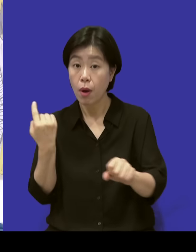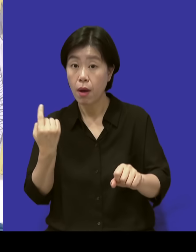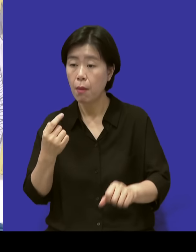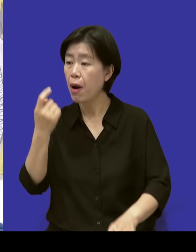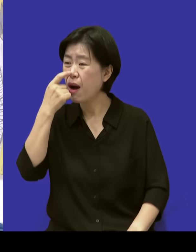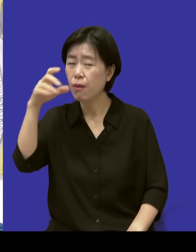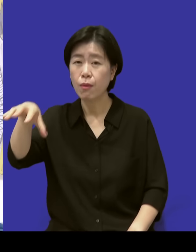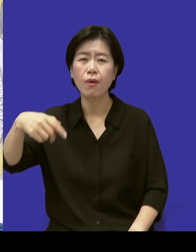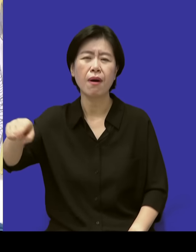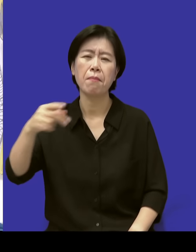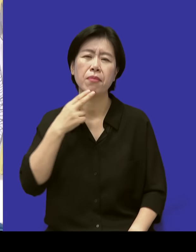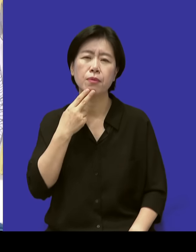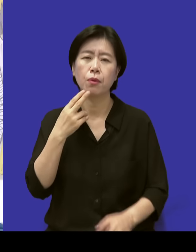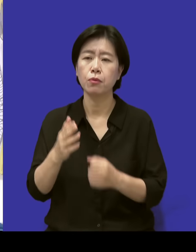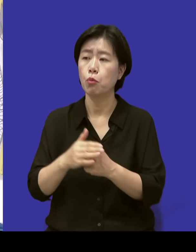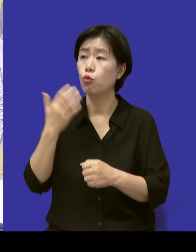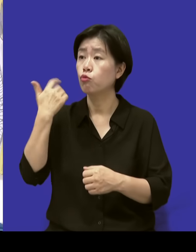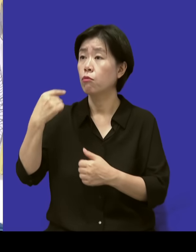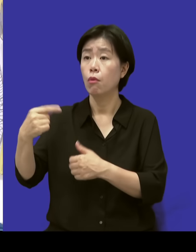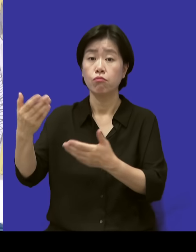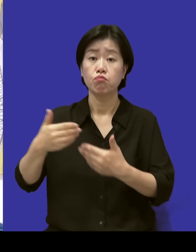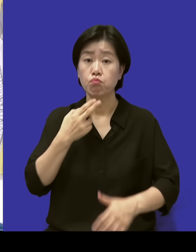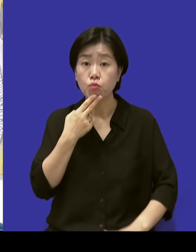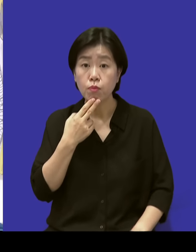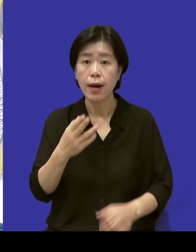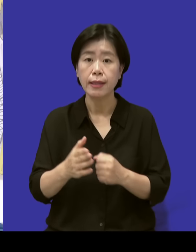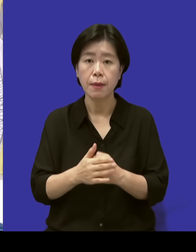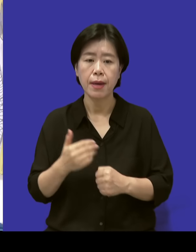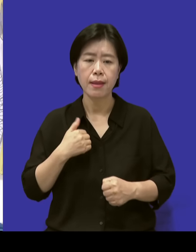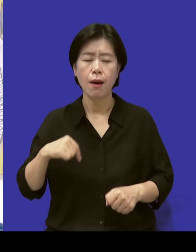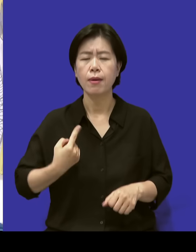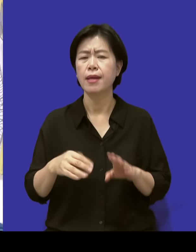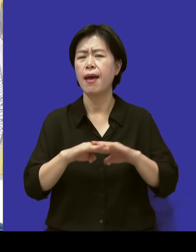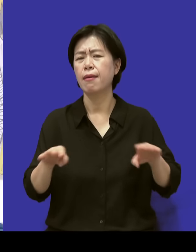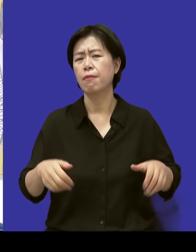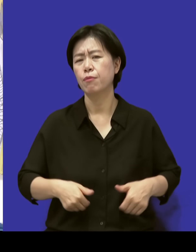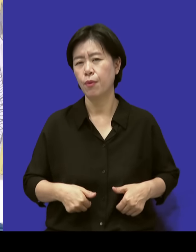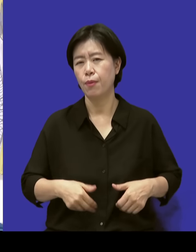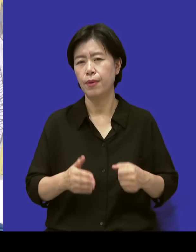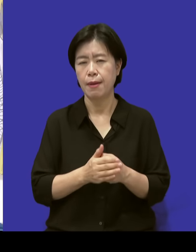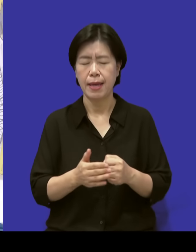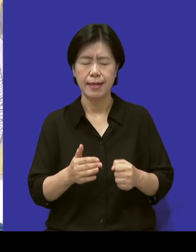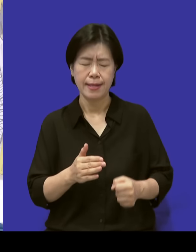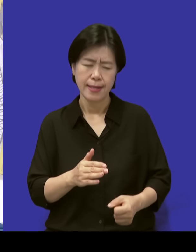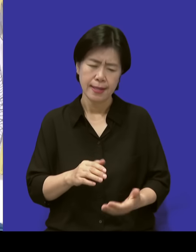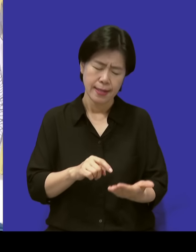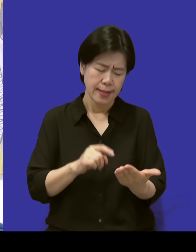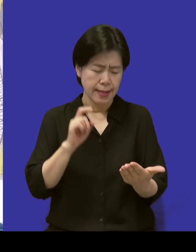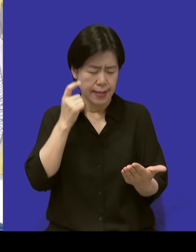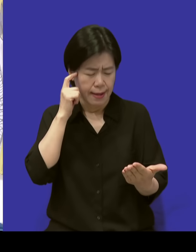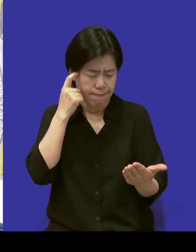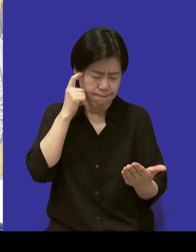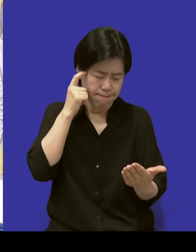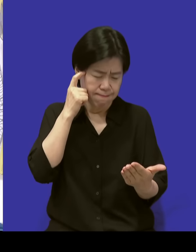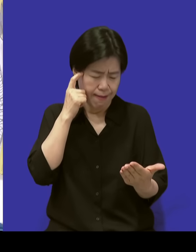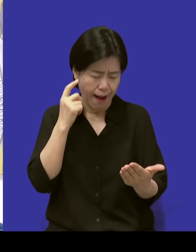예. 누가 가르쳐 줄 사람이 없잖아요. 안 예. 풀리는 걸 제가 스스로 해결해야 돼서, 막 해결하다 보면은 시간이 가는지 몰라가지고,